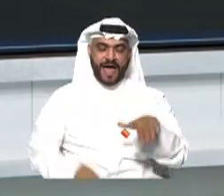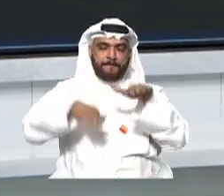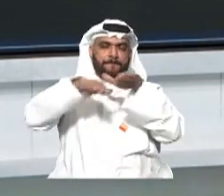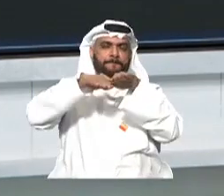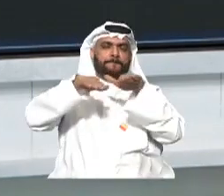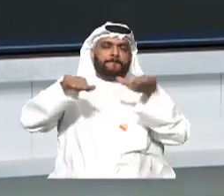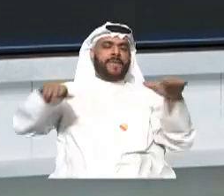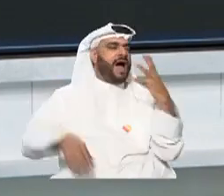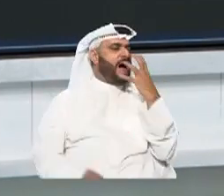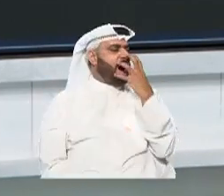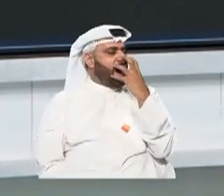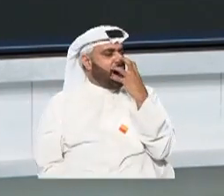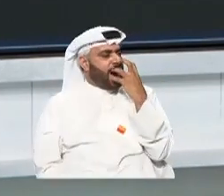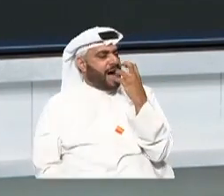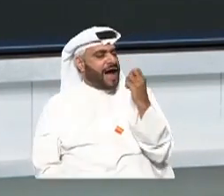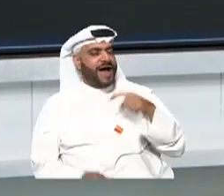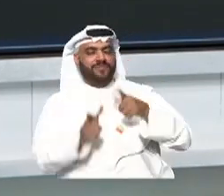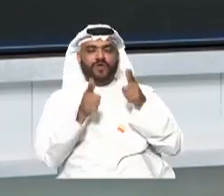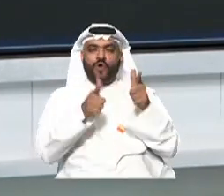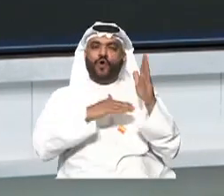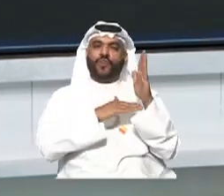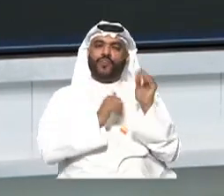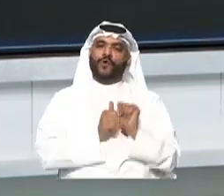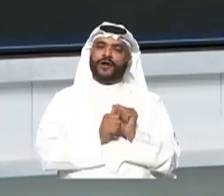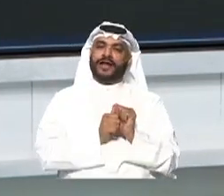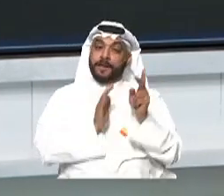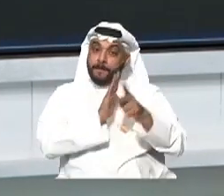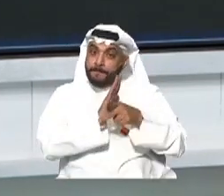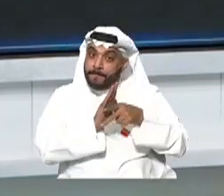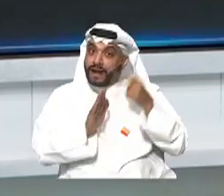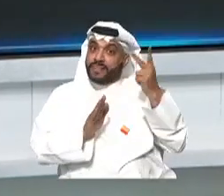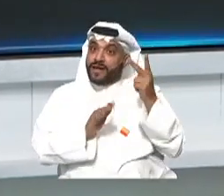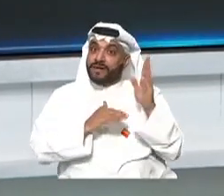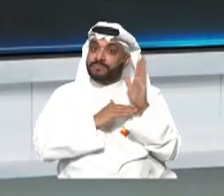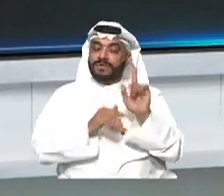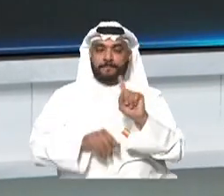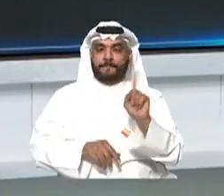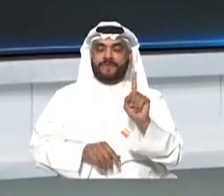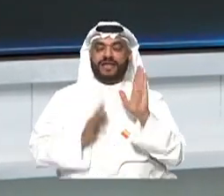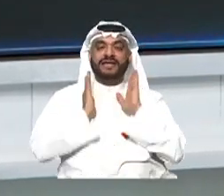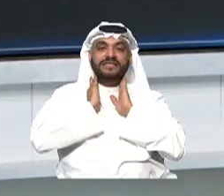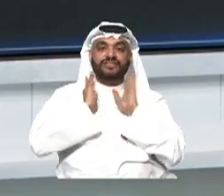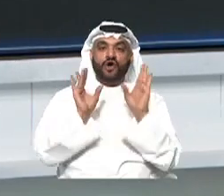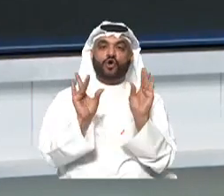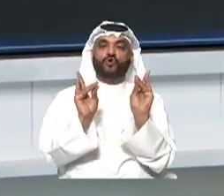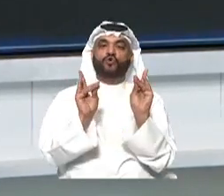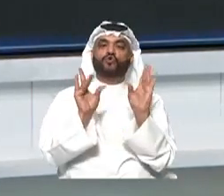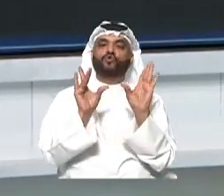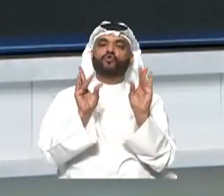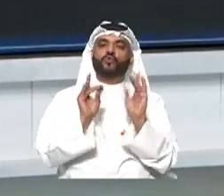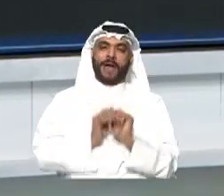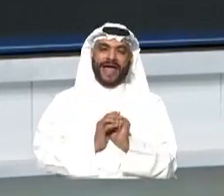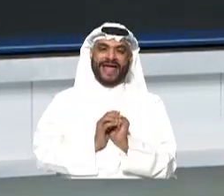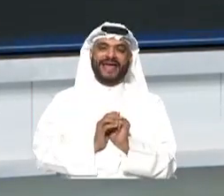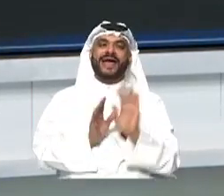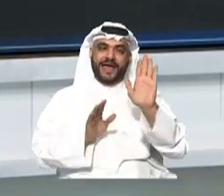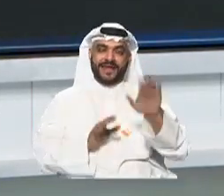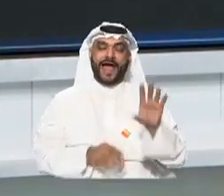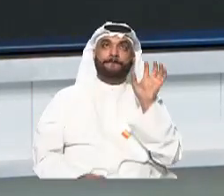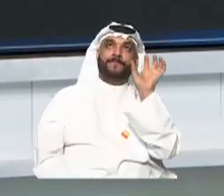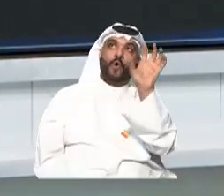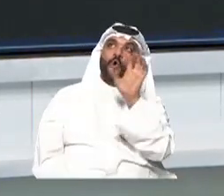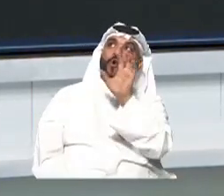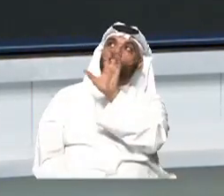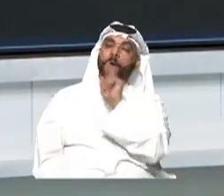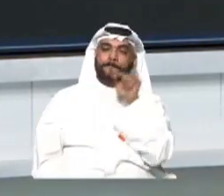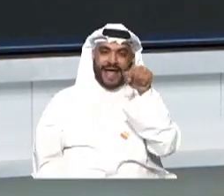نقول دافئة نسبيا على بعض المناطق. الاعتدال ما راح يعود مرة ثانية إلا بعد عودة الرياح الشمالية الغربية. عبور السحب راح يستمر ويانا حتى